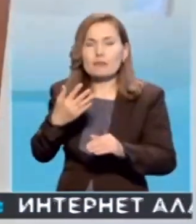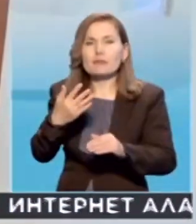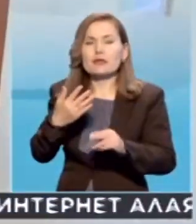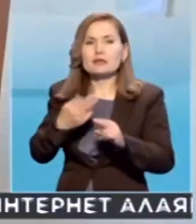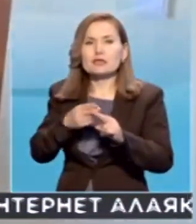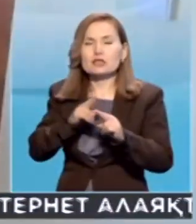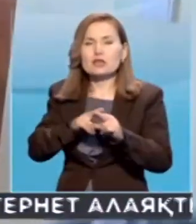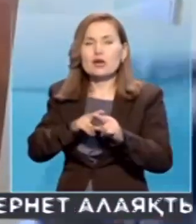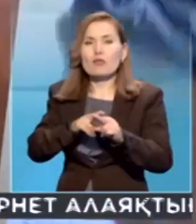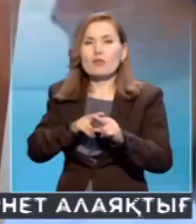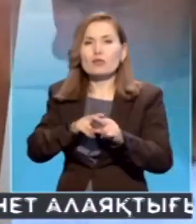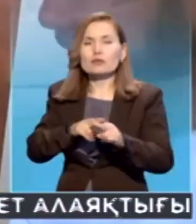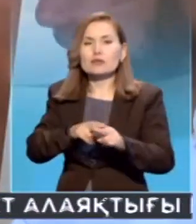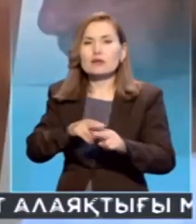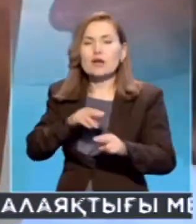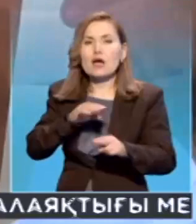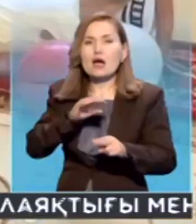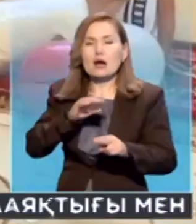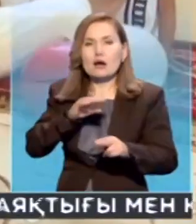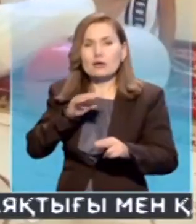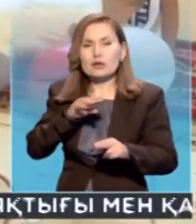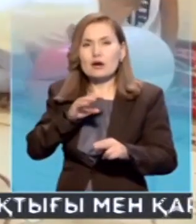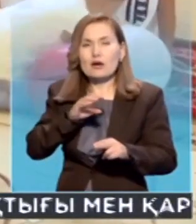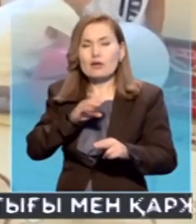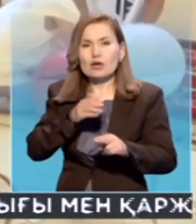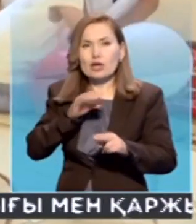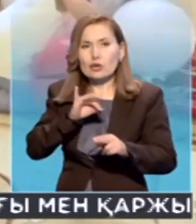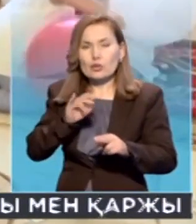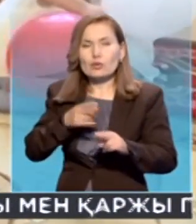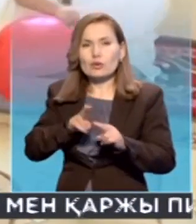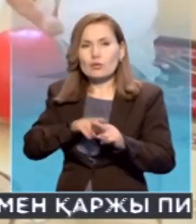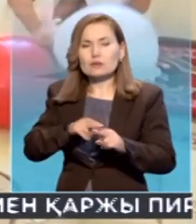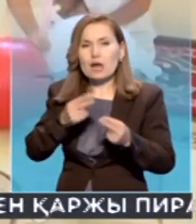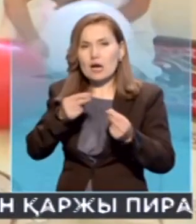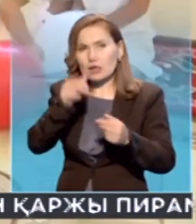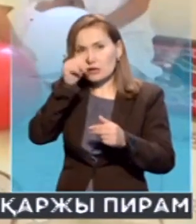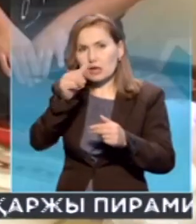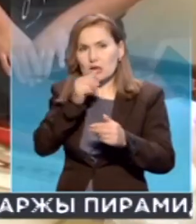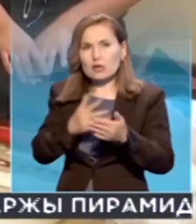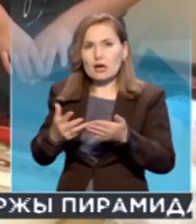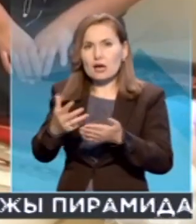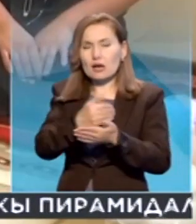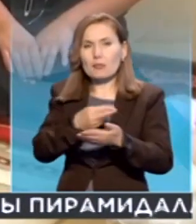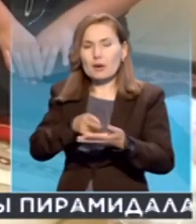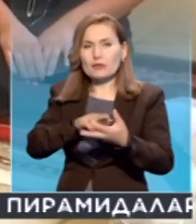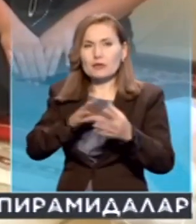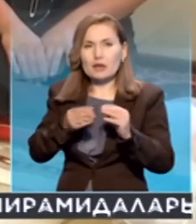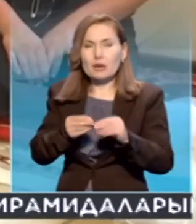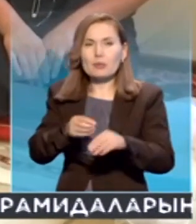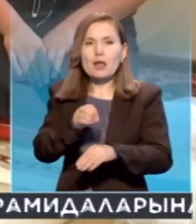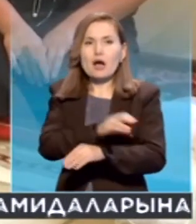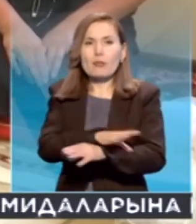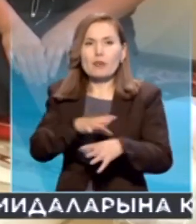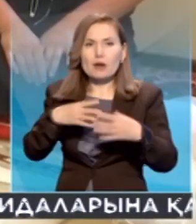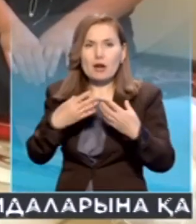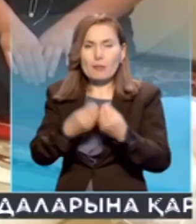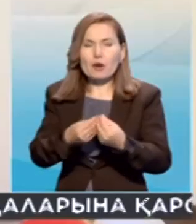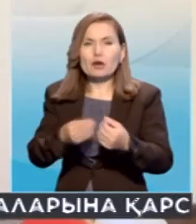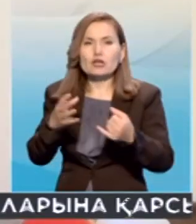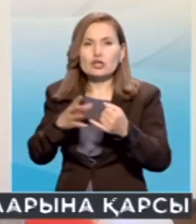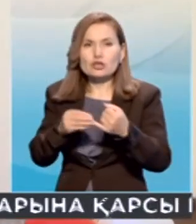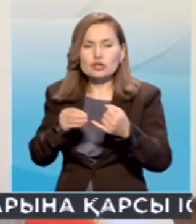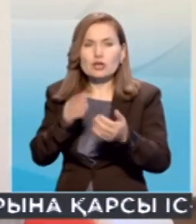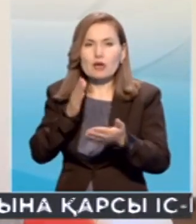теңгедей қаражат жинап баспананы 2 айда салып бітірген. Үйдің ішін қажетті дүниемен толтырды. Көп балалы ерлі зайыптылар жер телімін алғанымен